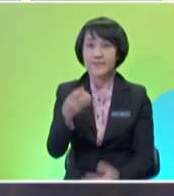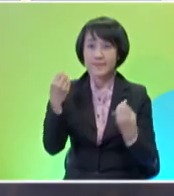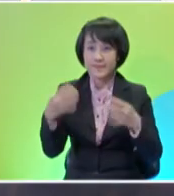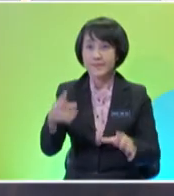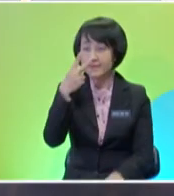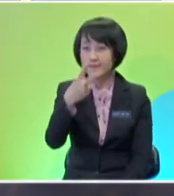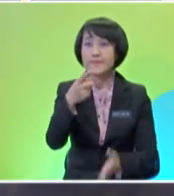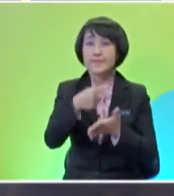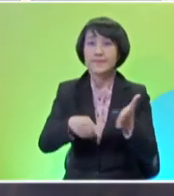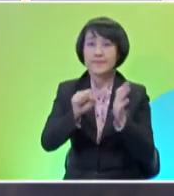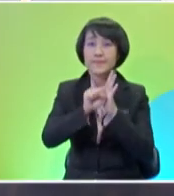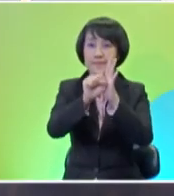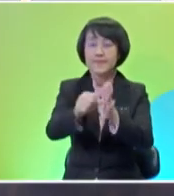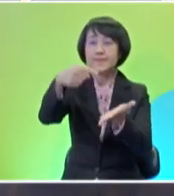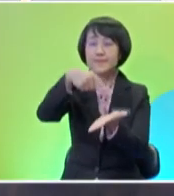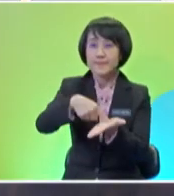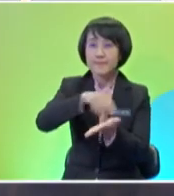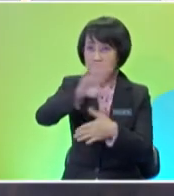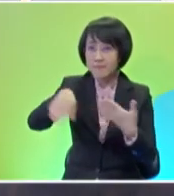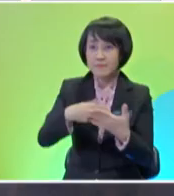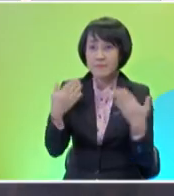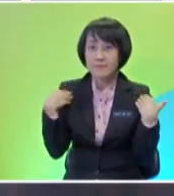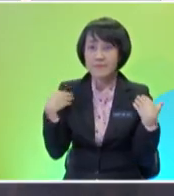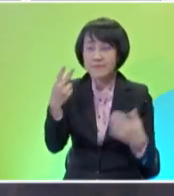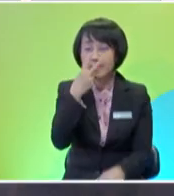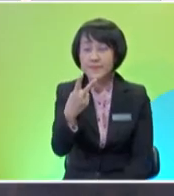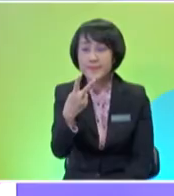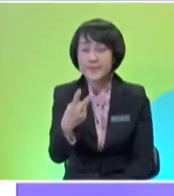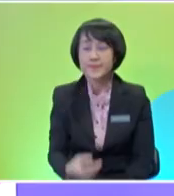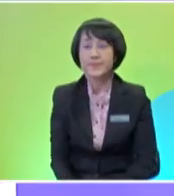oh semua bumbunya tengok tadi